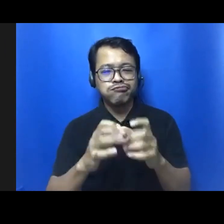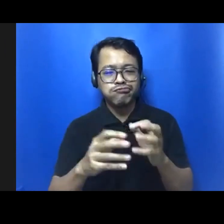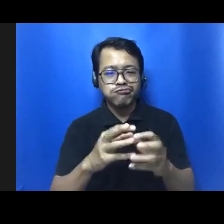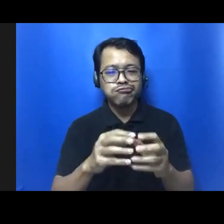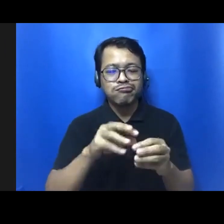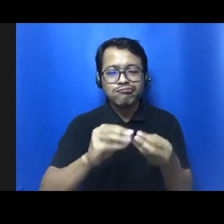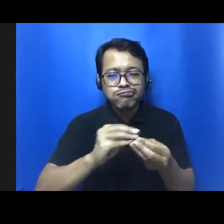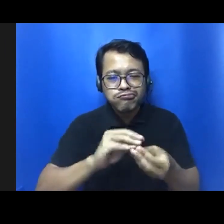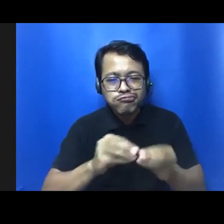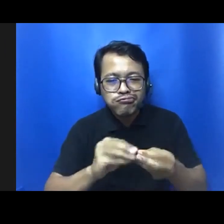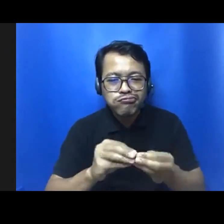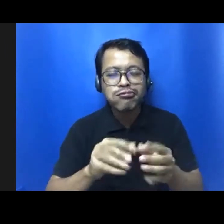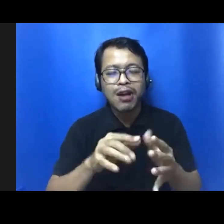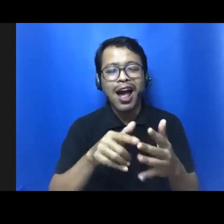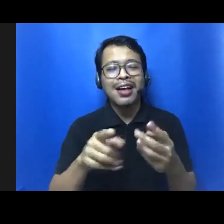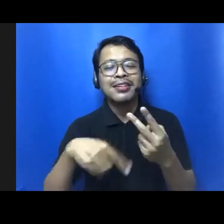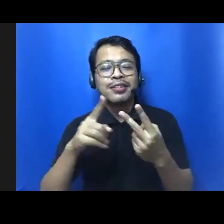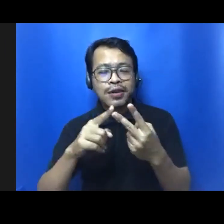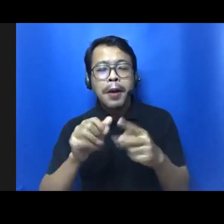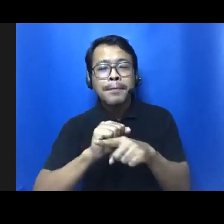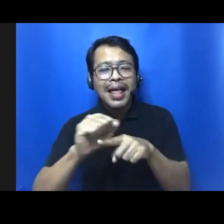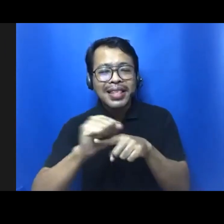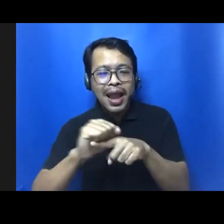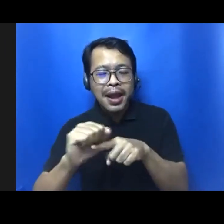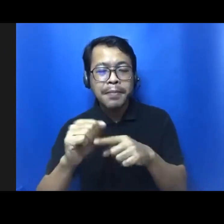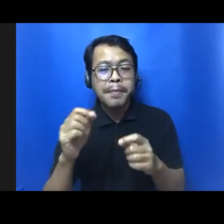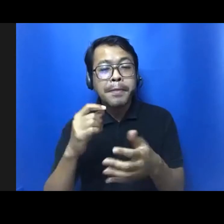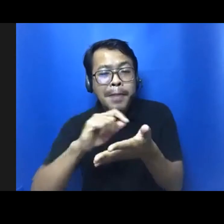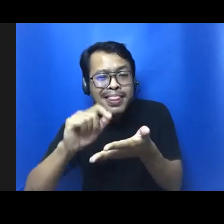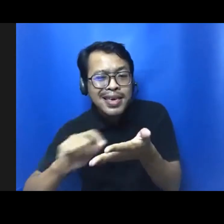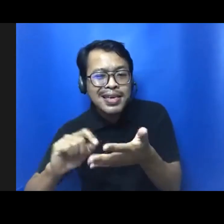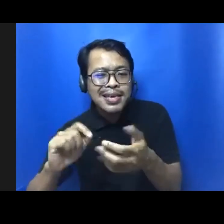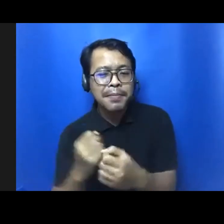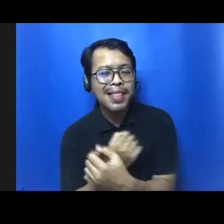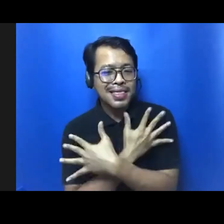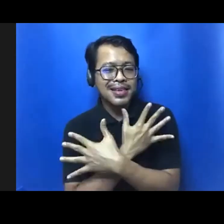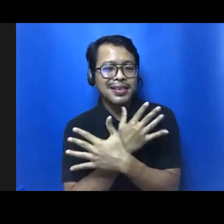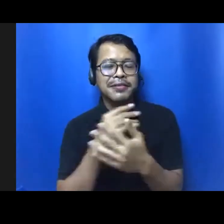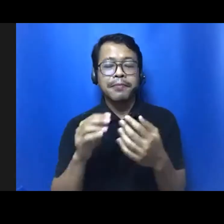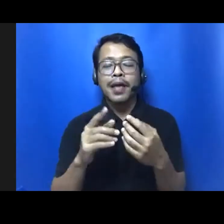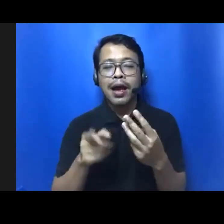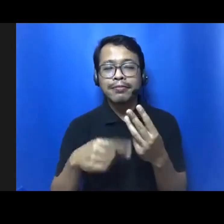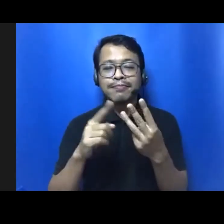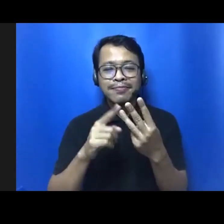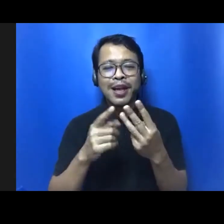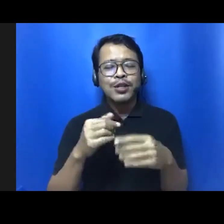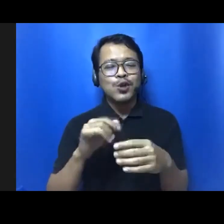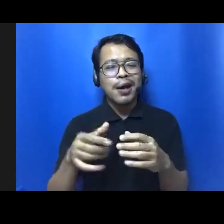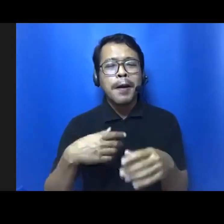dan yang terakhir bulan kemarin baru selesai itu pelatihan